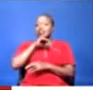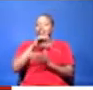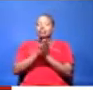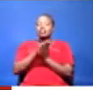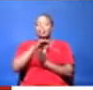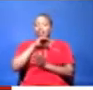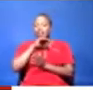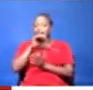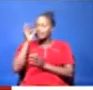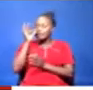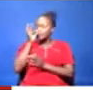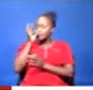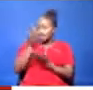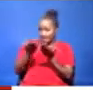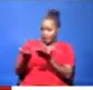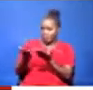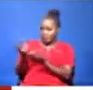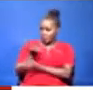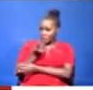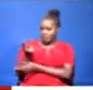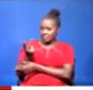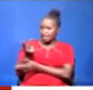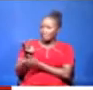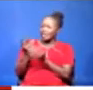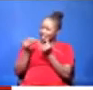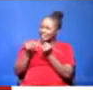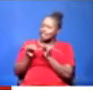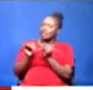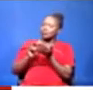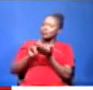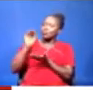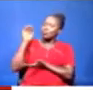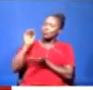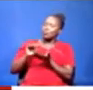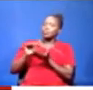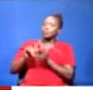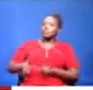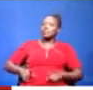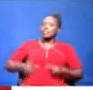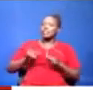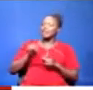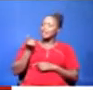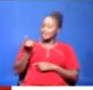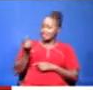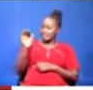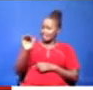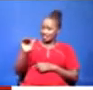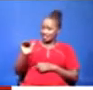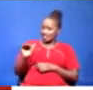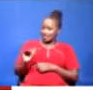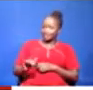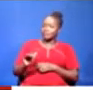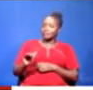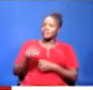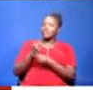wangu, serikali ilijaribu kuleta gharama ya maisha chini na kufanya